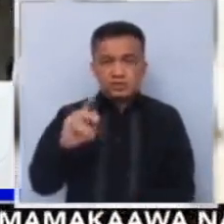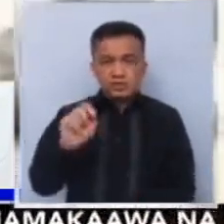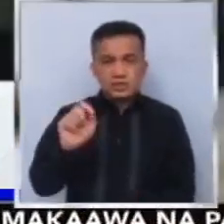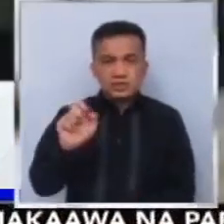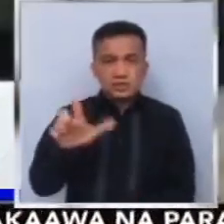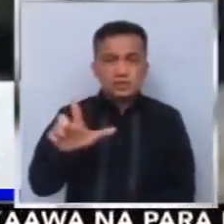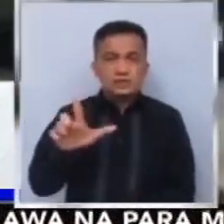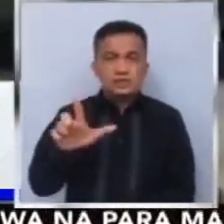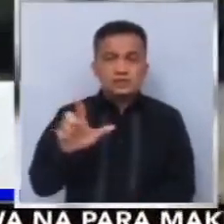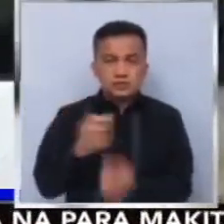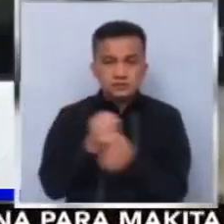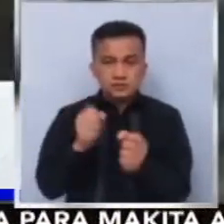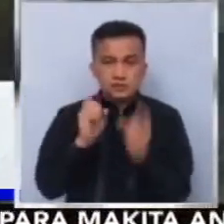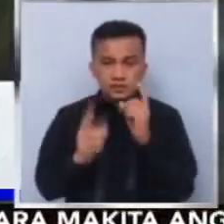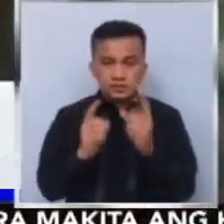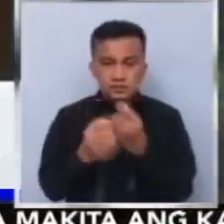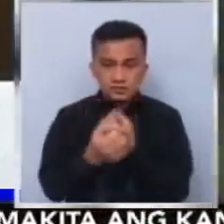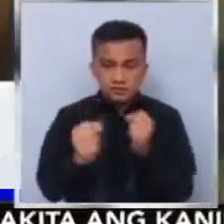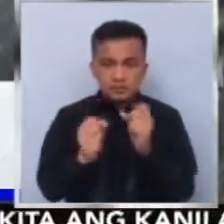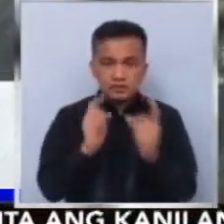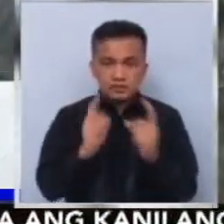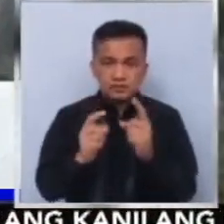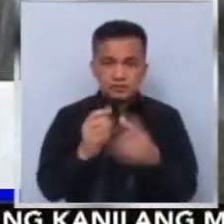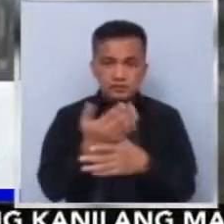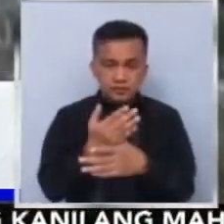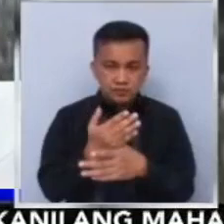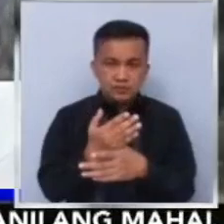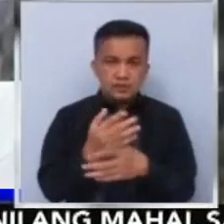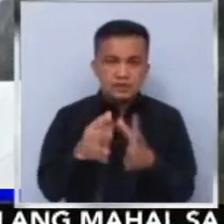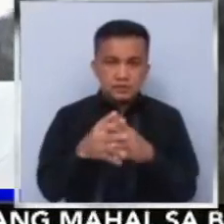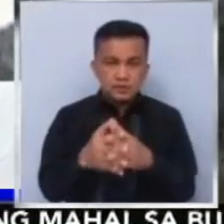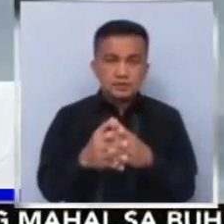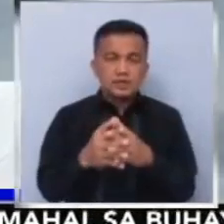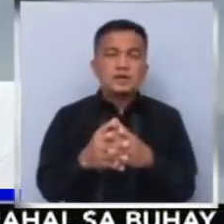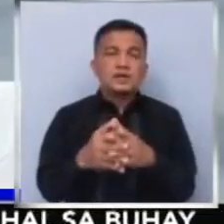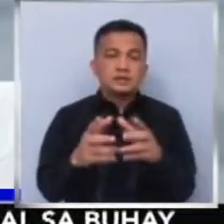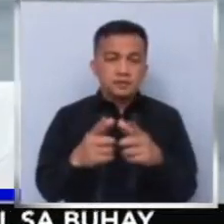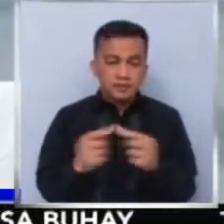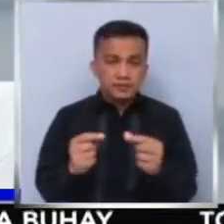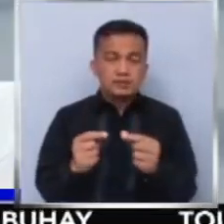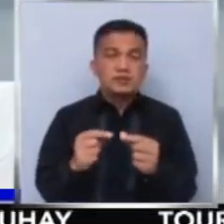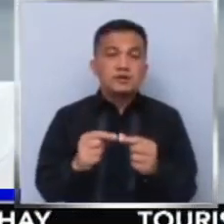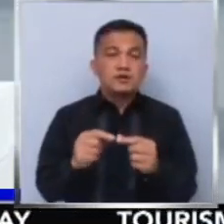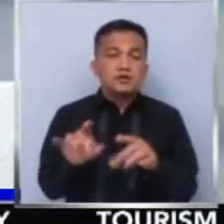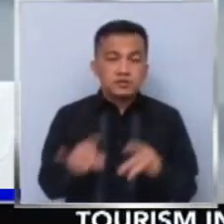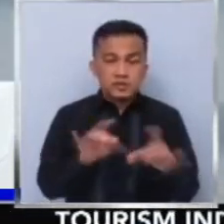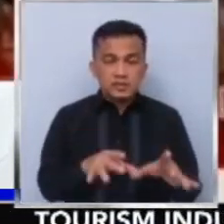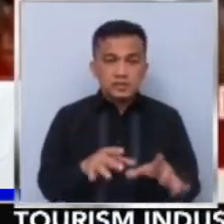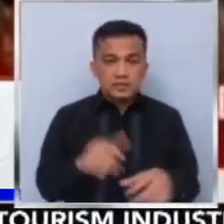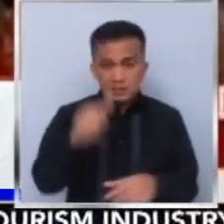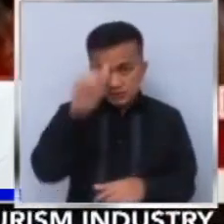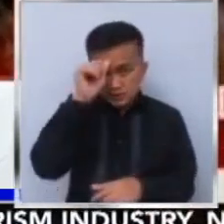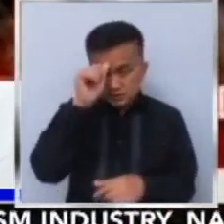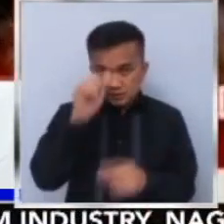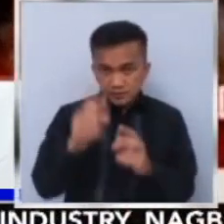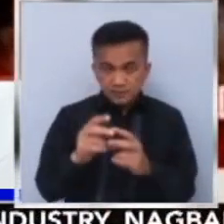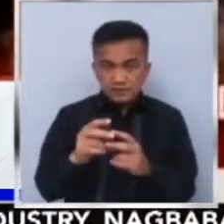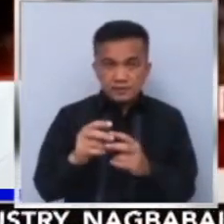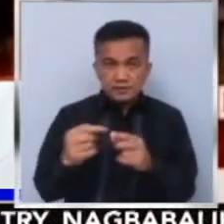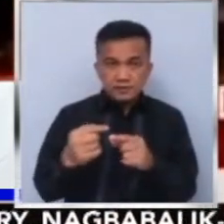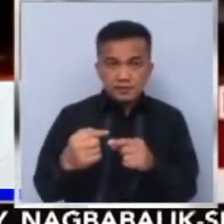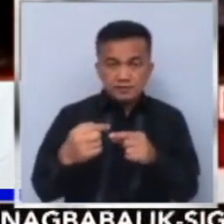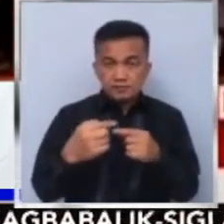security dialogue sa pagitan ng Amerika, Japan, Australia at India na sinasabing pangontra sa China. Ang apat na